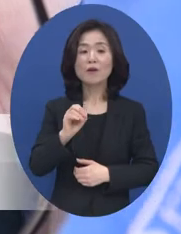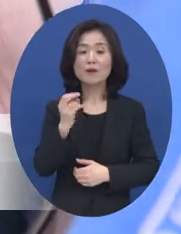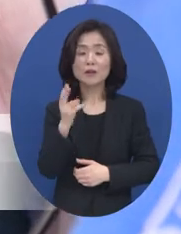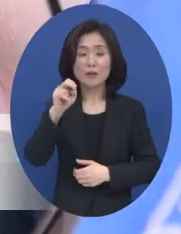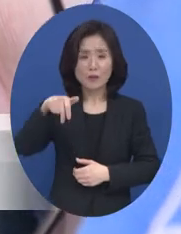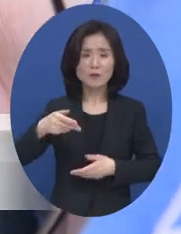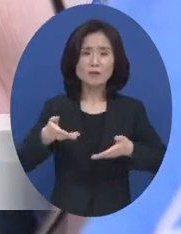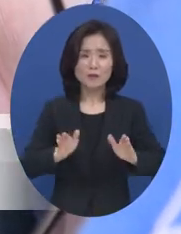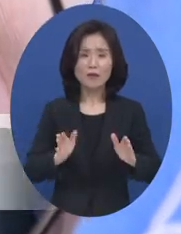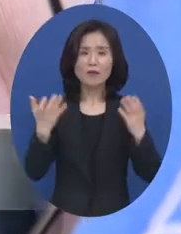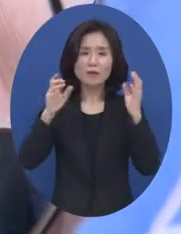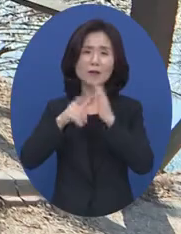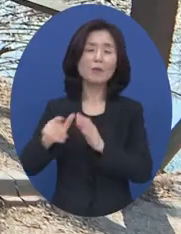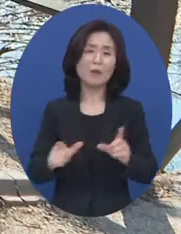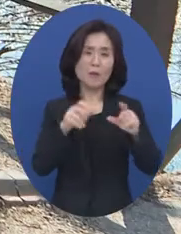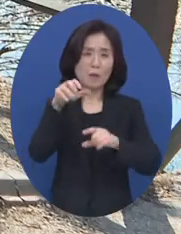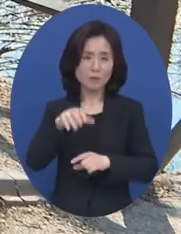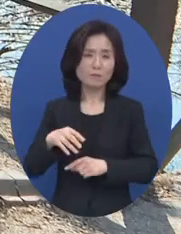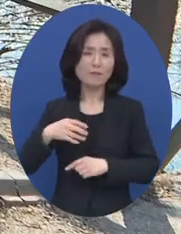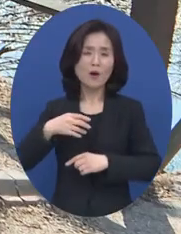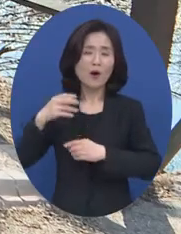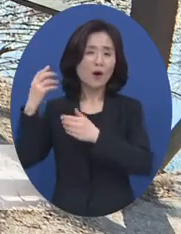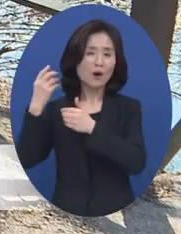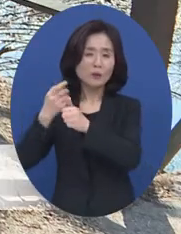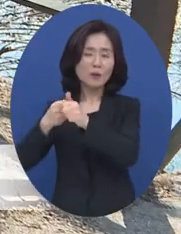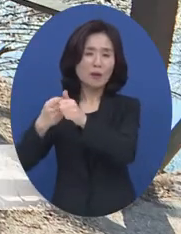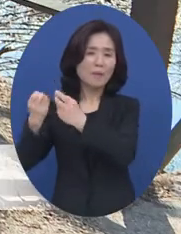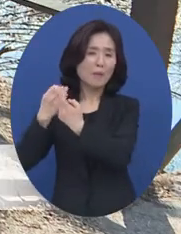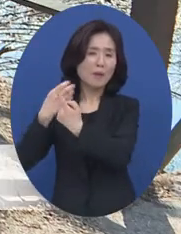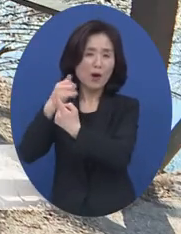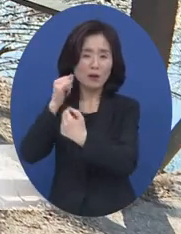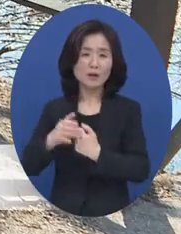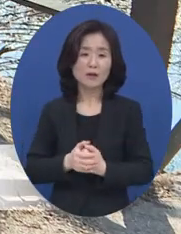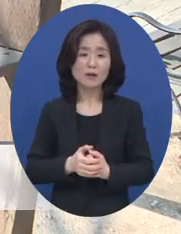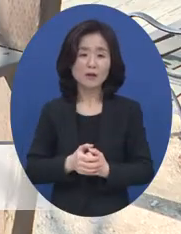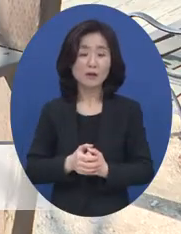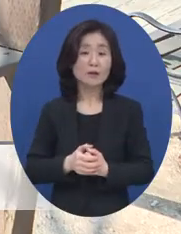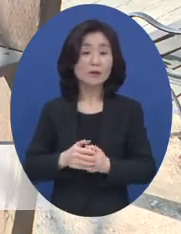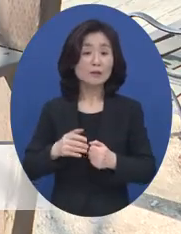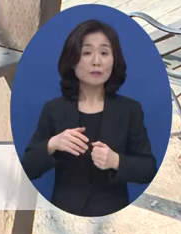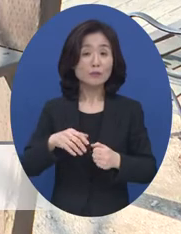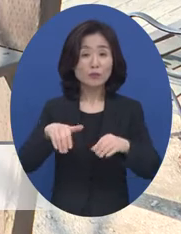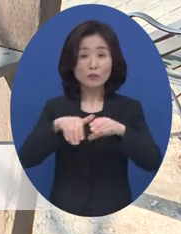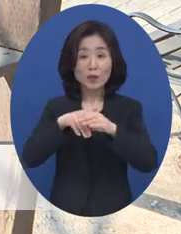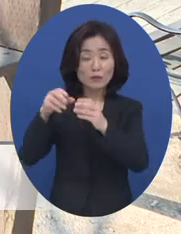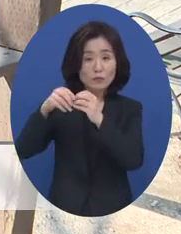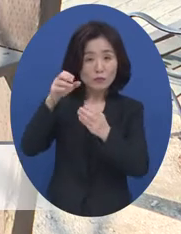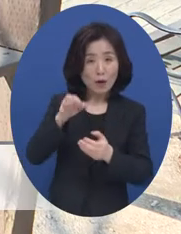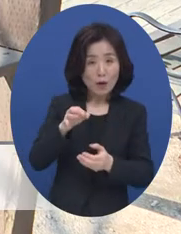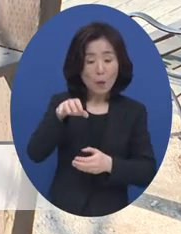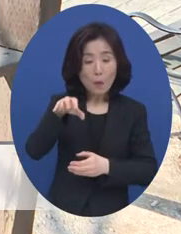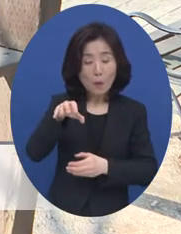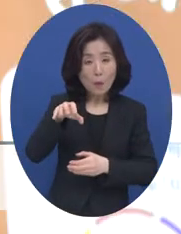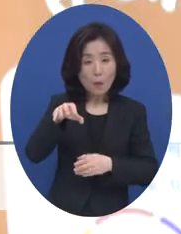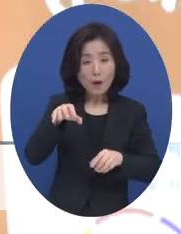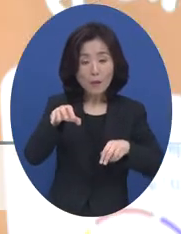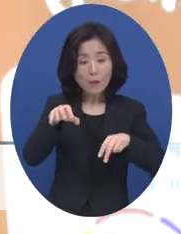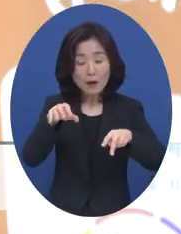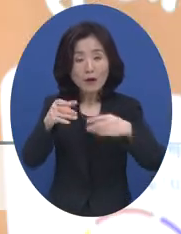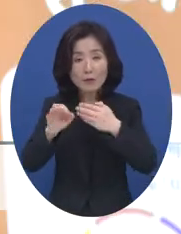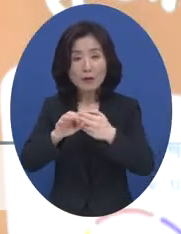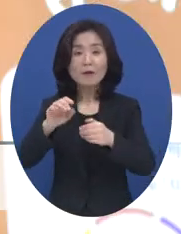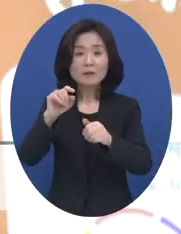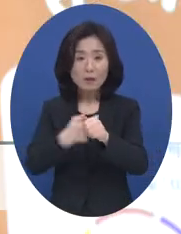태어나 윤영길을 보는 곳으로 음성 해설 기능과 주요 지점이나 문화유산 근처에 도착하면 자동 알림도